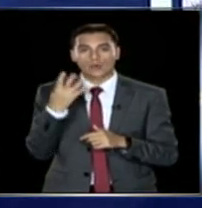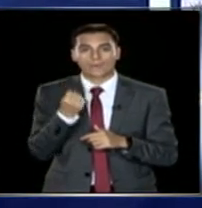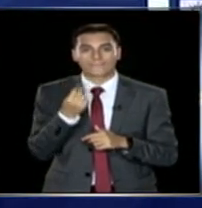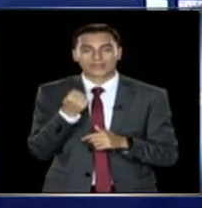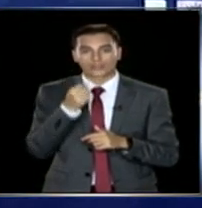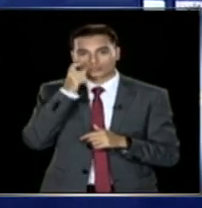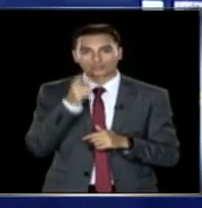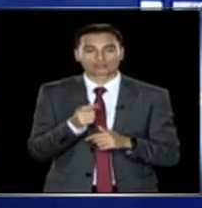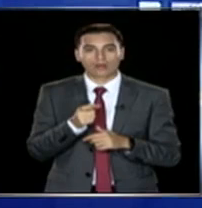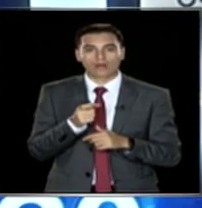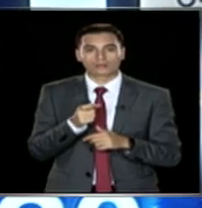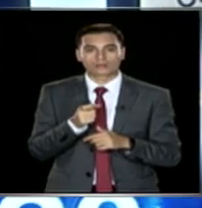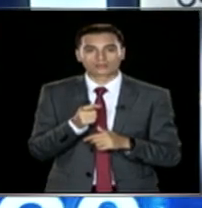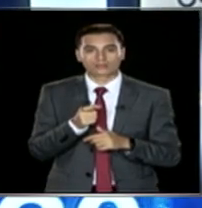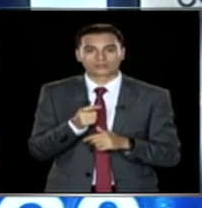12-1943.